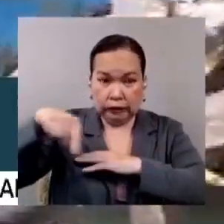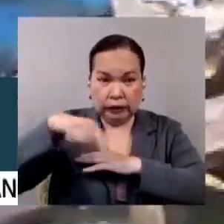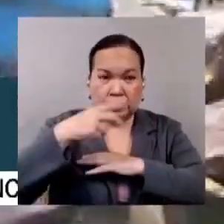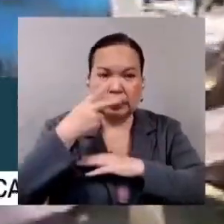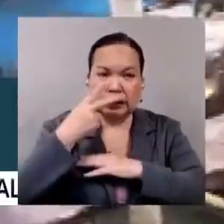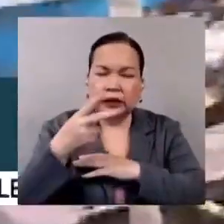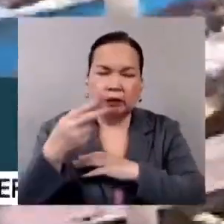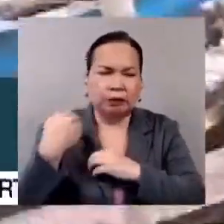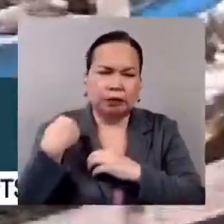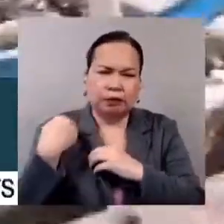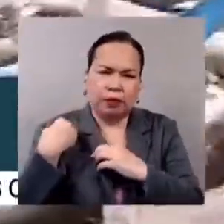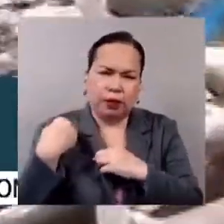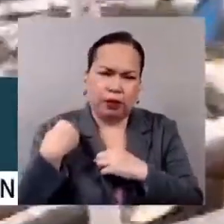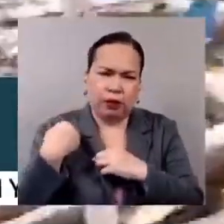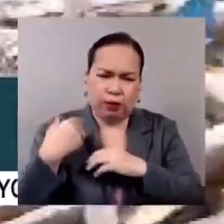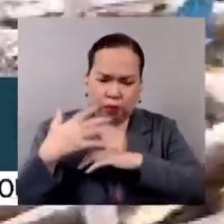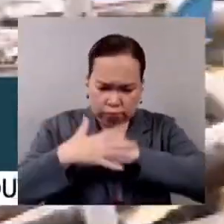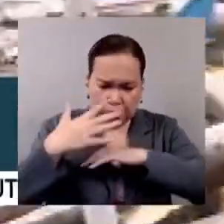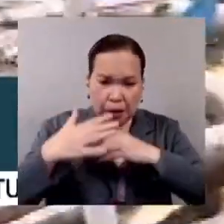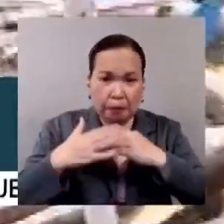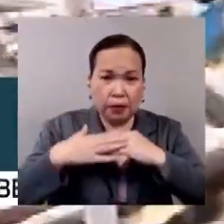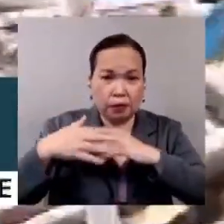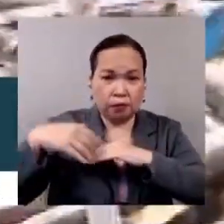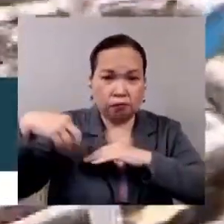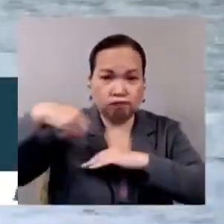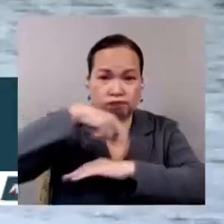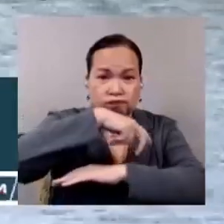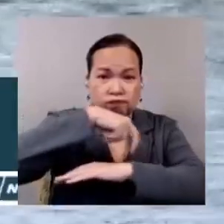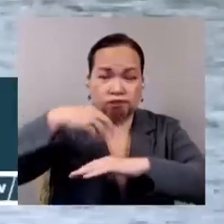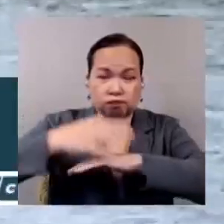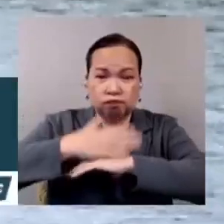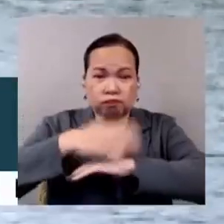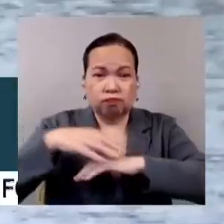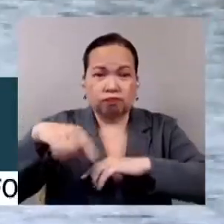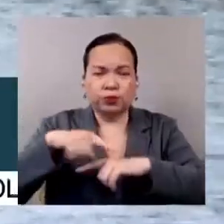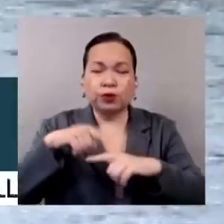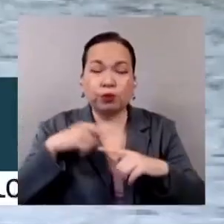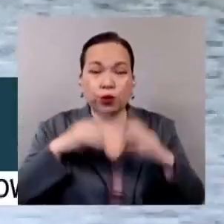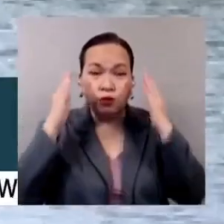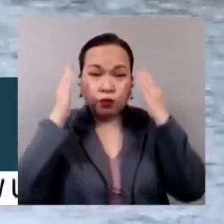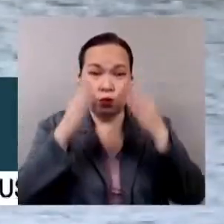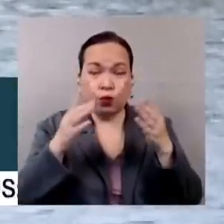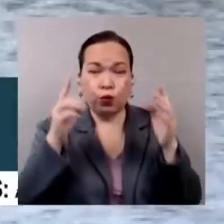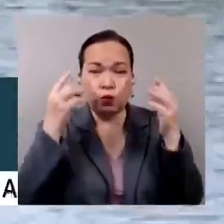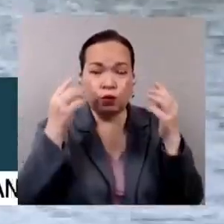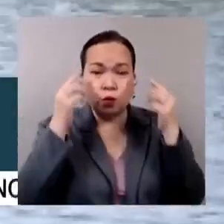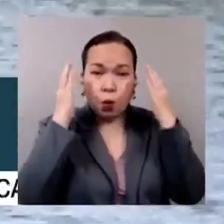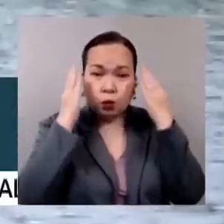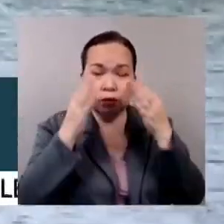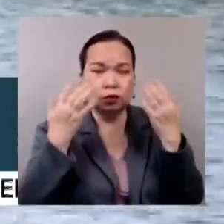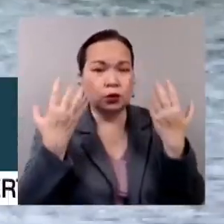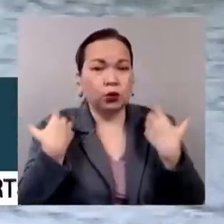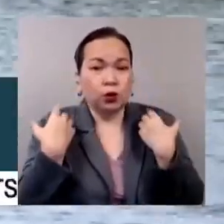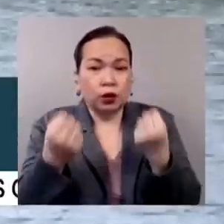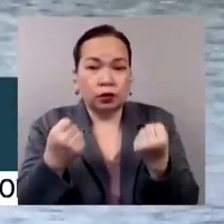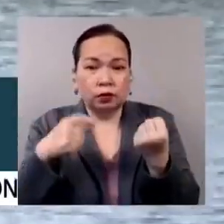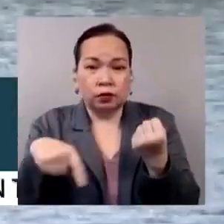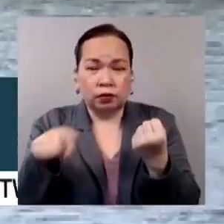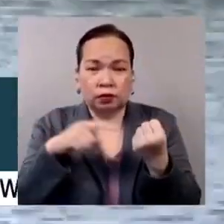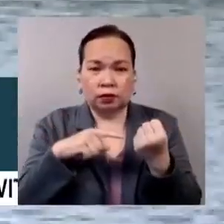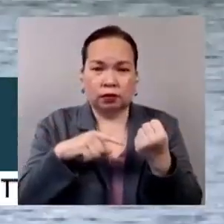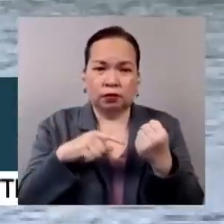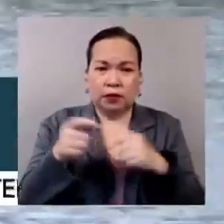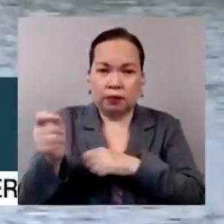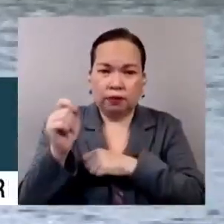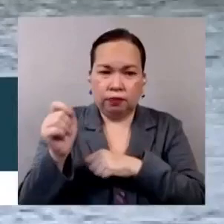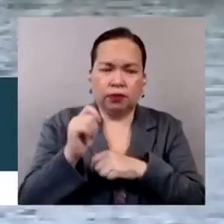dalampasigan. Kasi yung health, ang iniintindi natin as punong bayan, as chief executive, kailangan kong intindihin